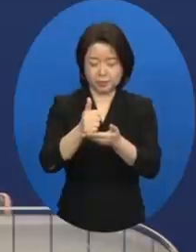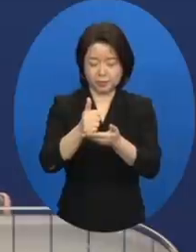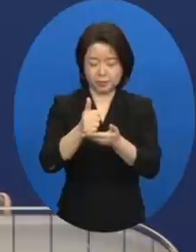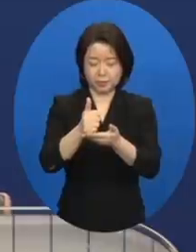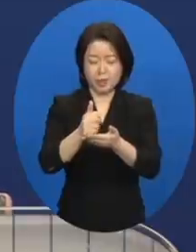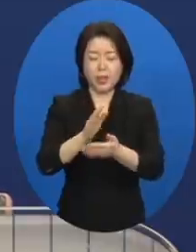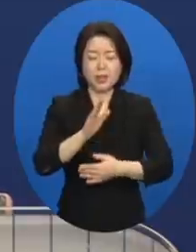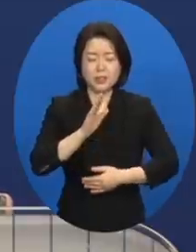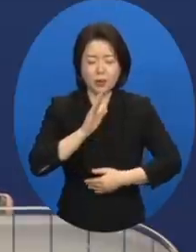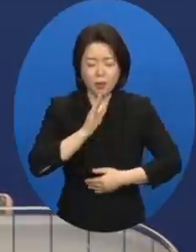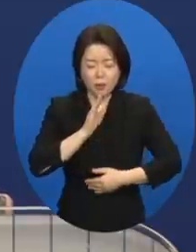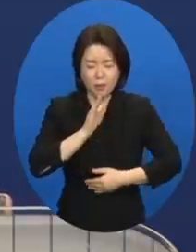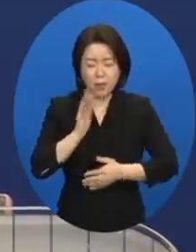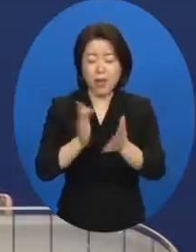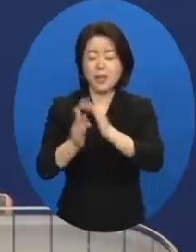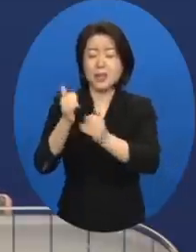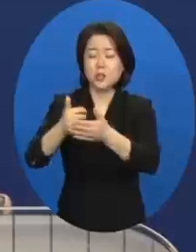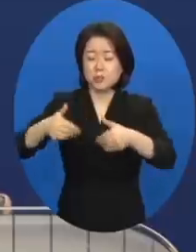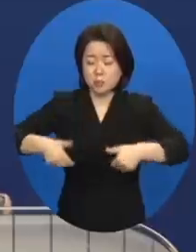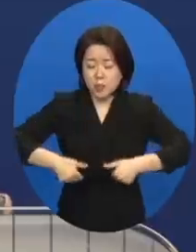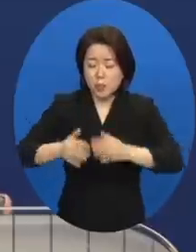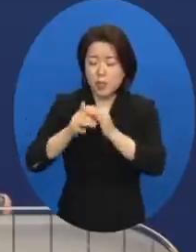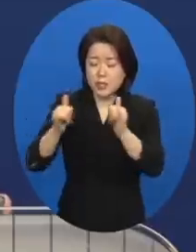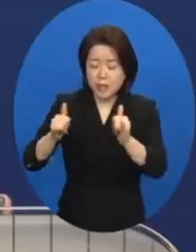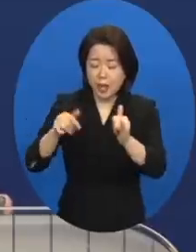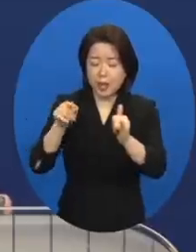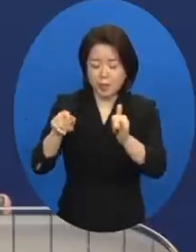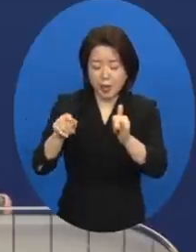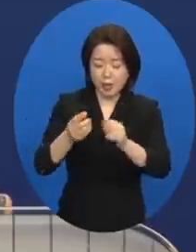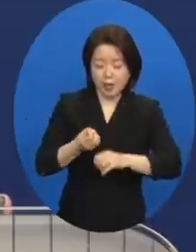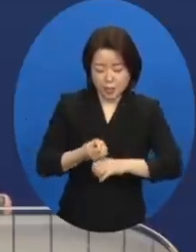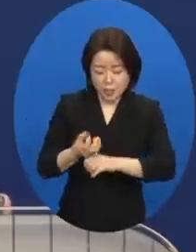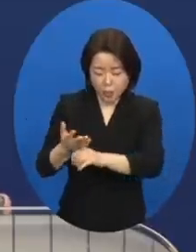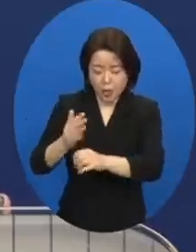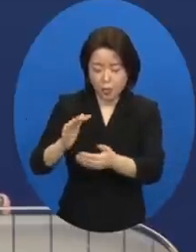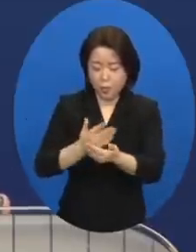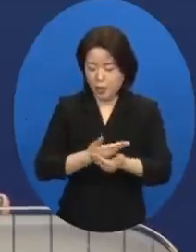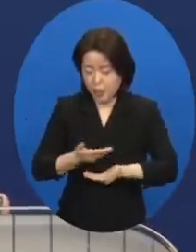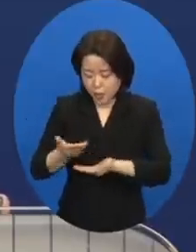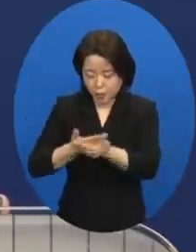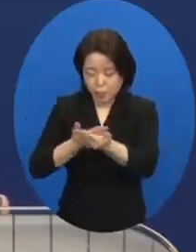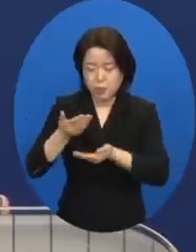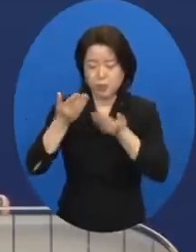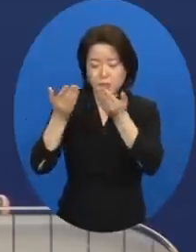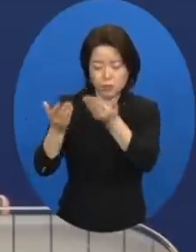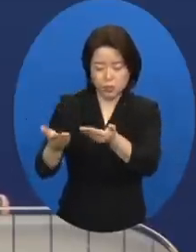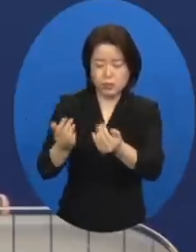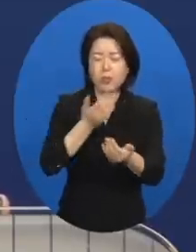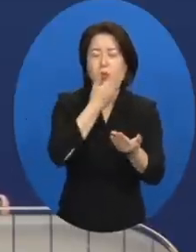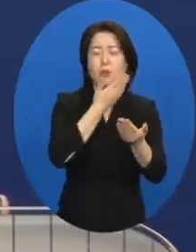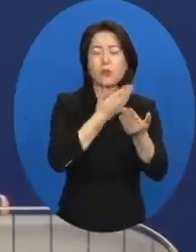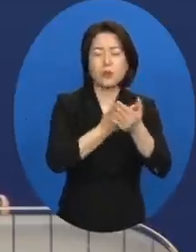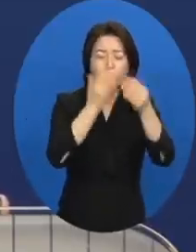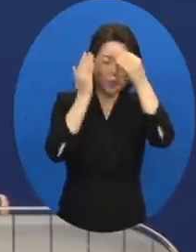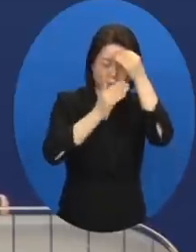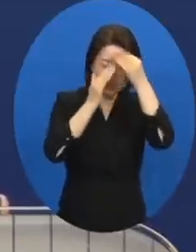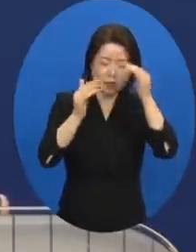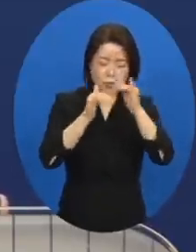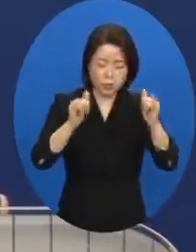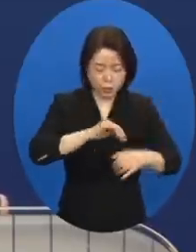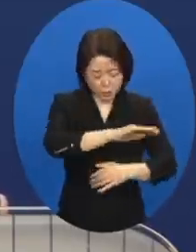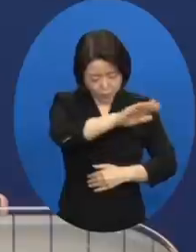예수님이 정말 필요한 사람들에게 전하고 나누어 줄 수 있는 귀한 성도들이